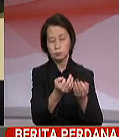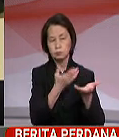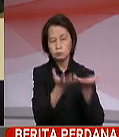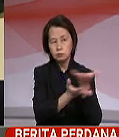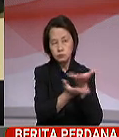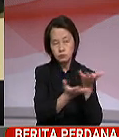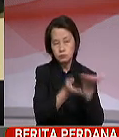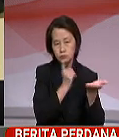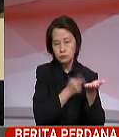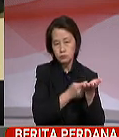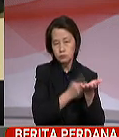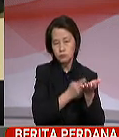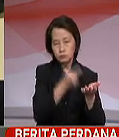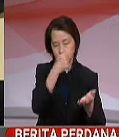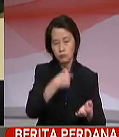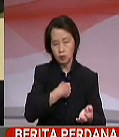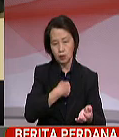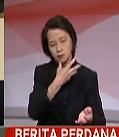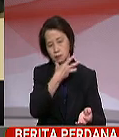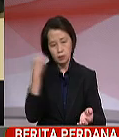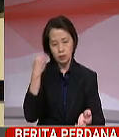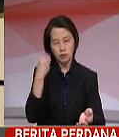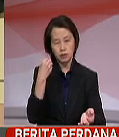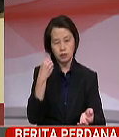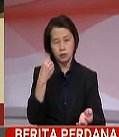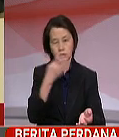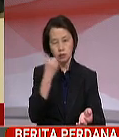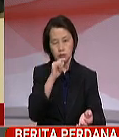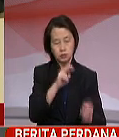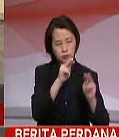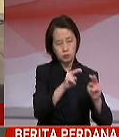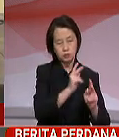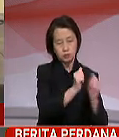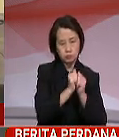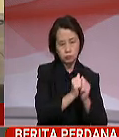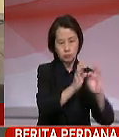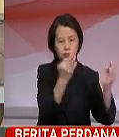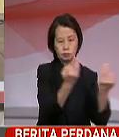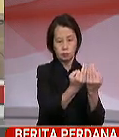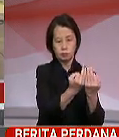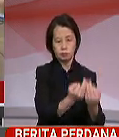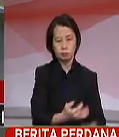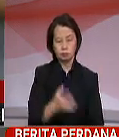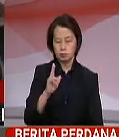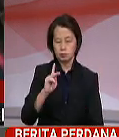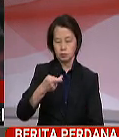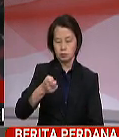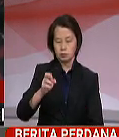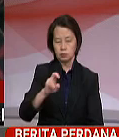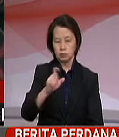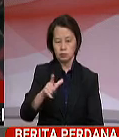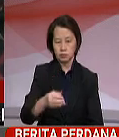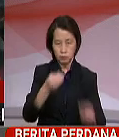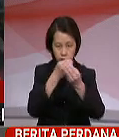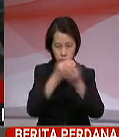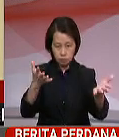discussions, I think it's time for me to head back and look after my family. Khairul Syahril turut mengumumkan